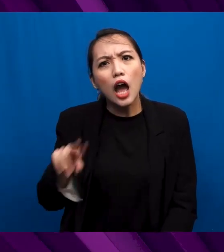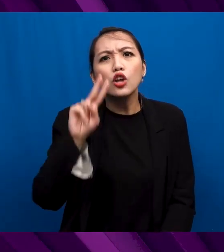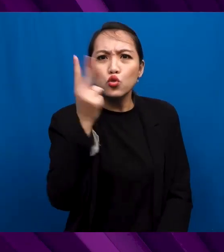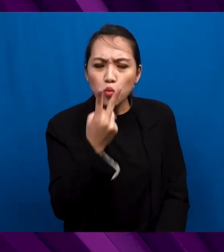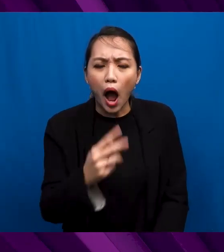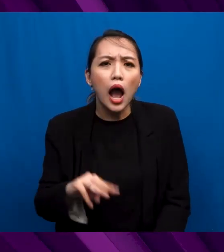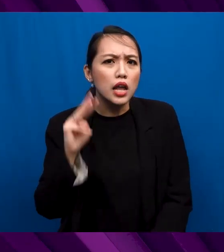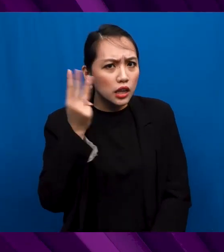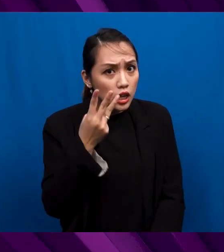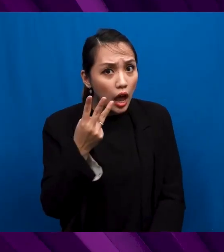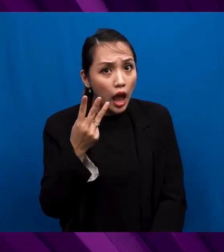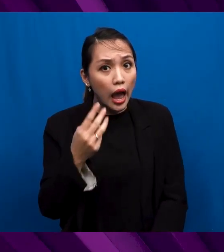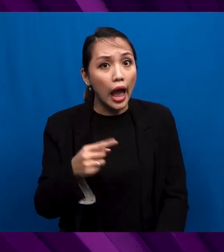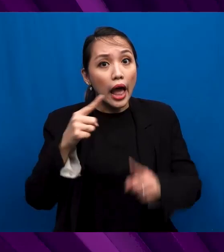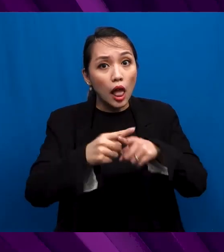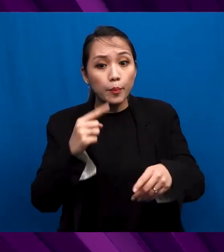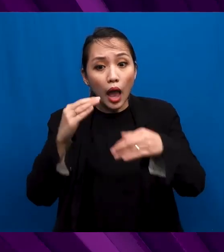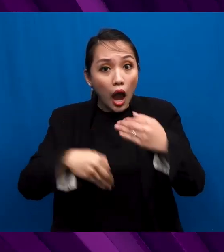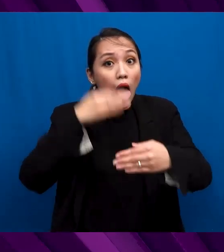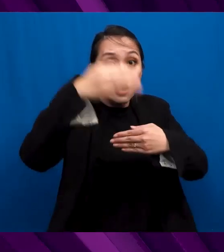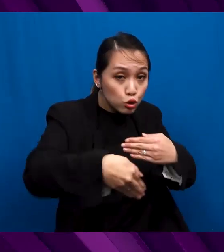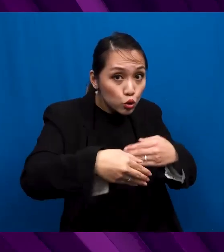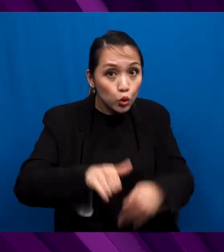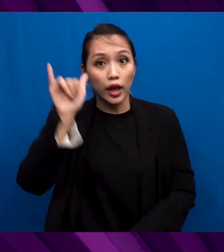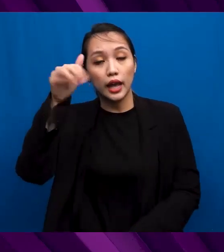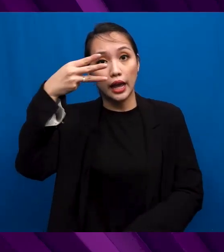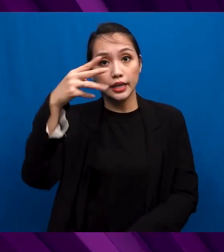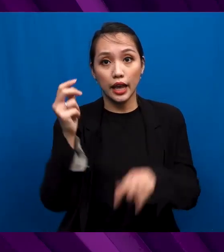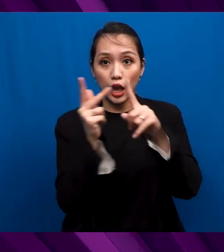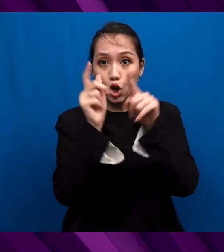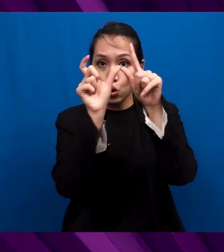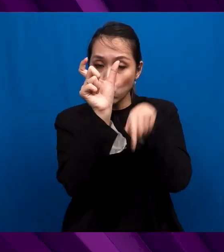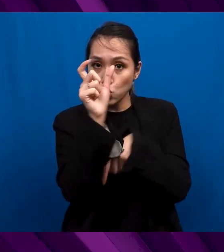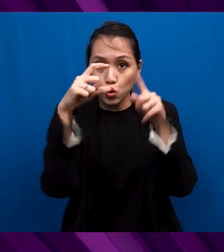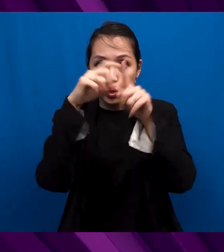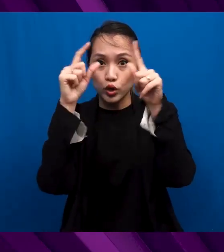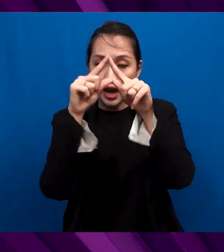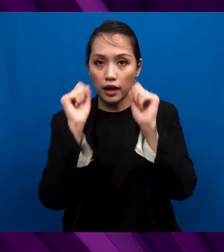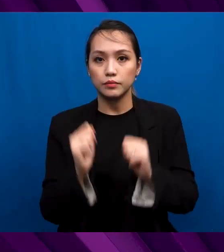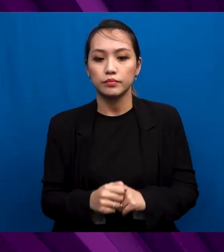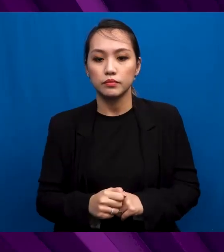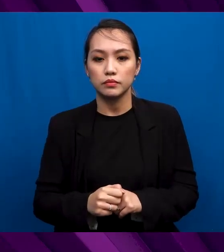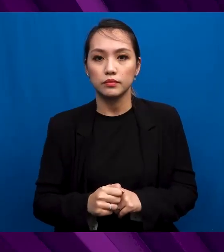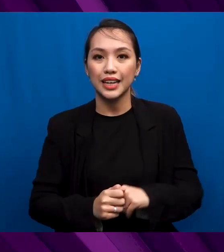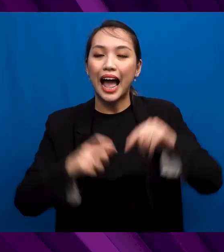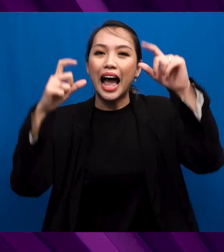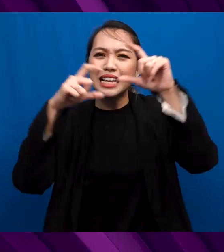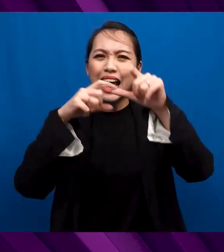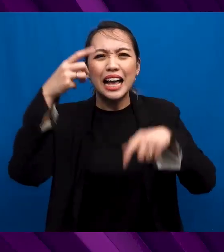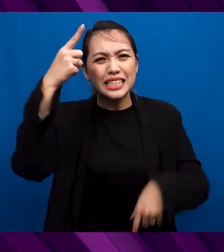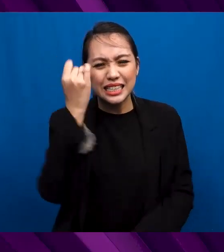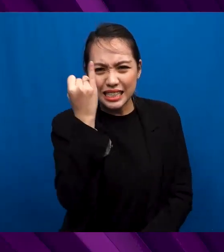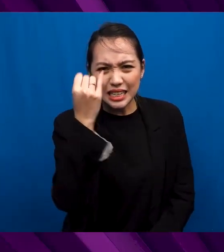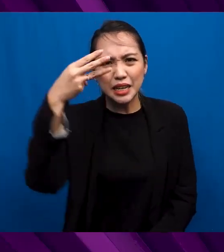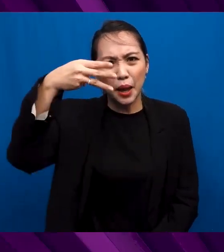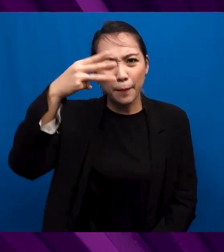Musa, baru Yehuda. Nah, Simeon is missing. Simeon kok nggak ada? Coba Anda bolak-balik